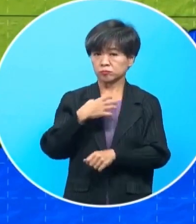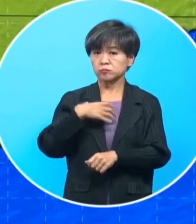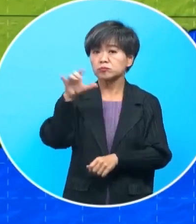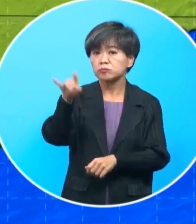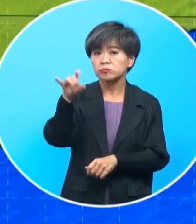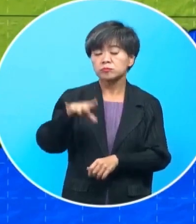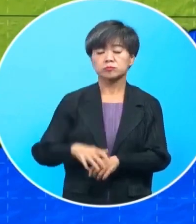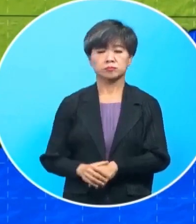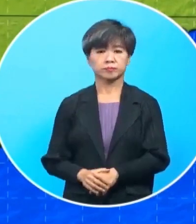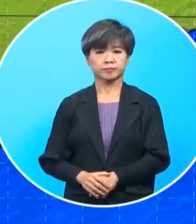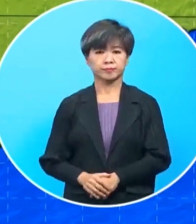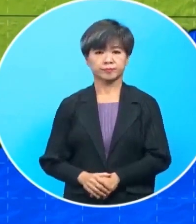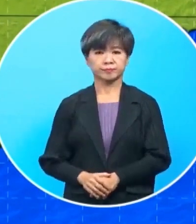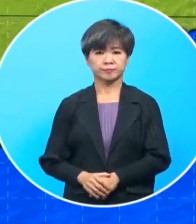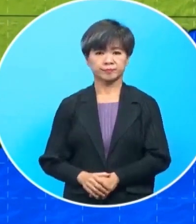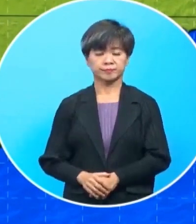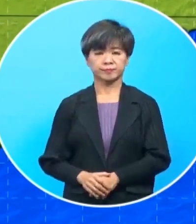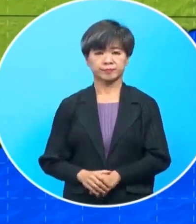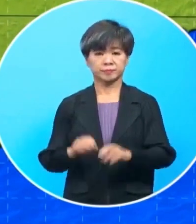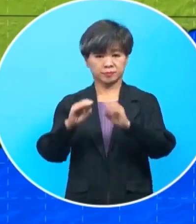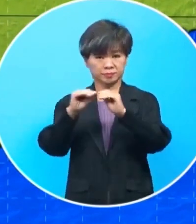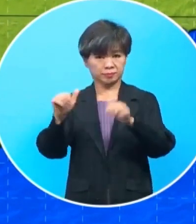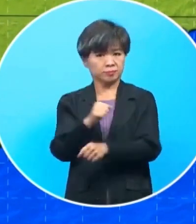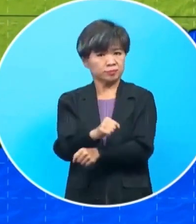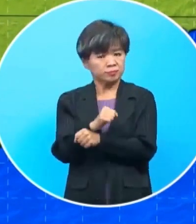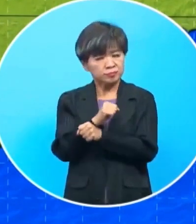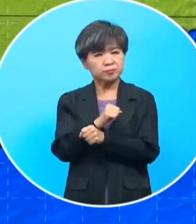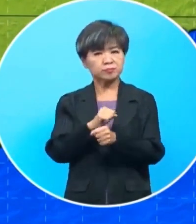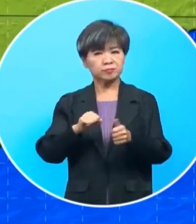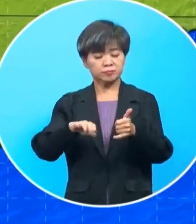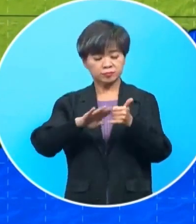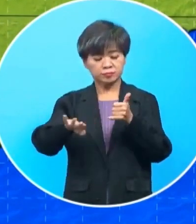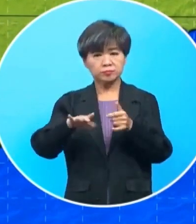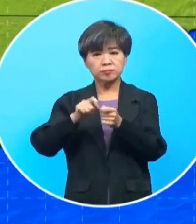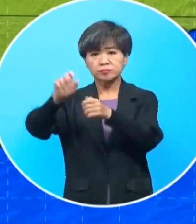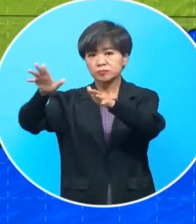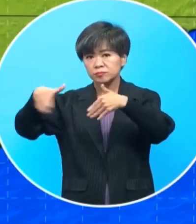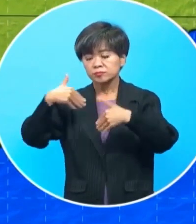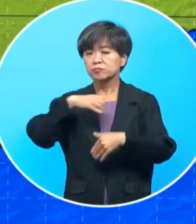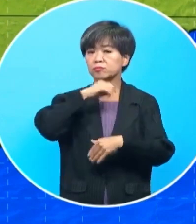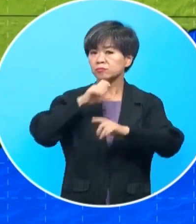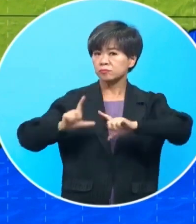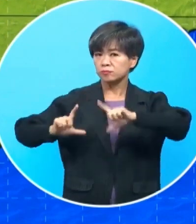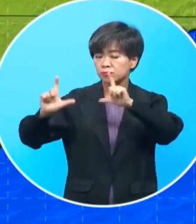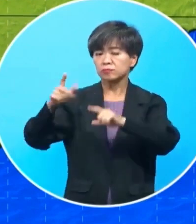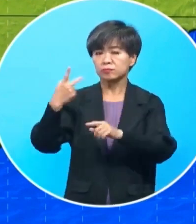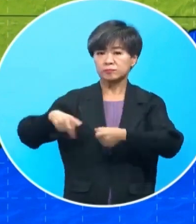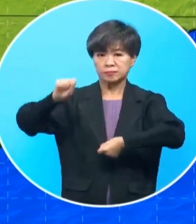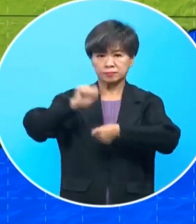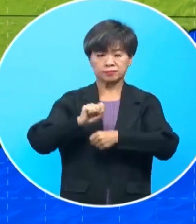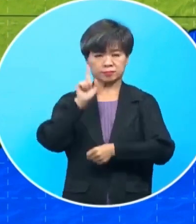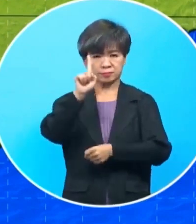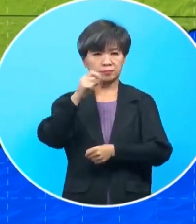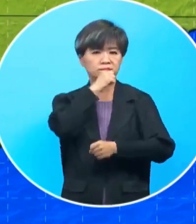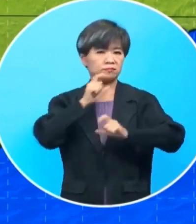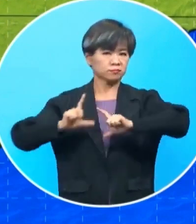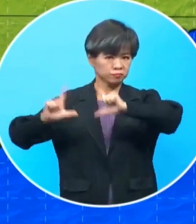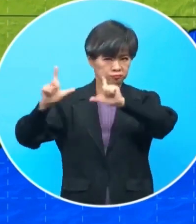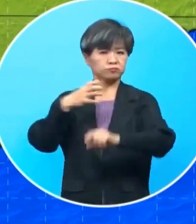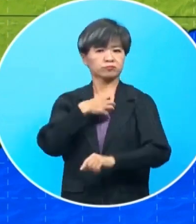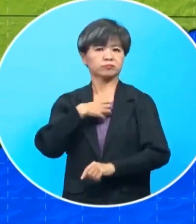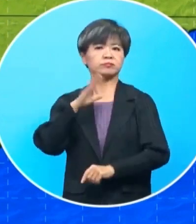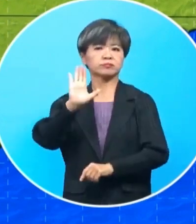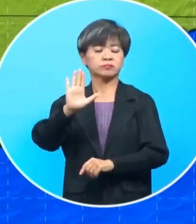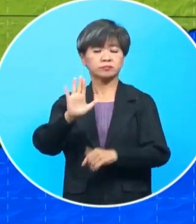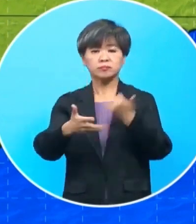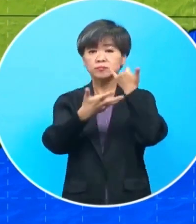含了在陆上警戒区的范围，除了恒春半岛跟屏东之外，这一报新增加了台东地区。另